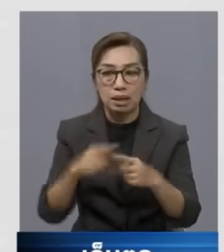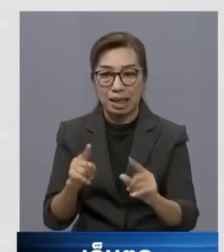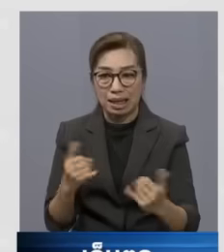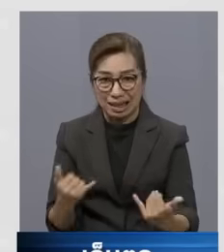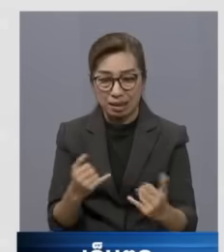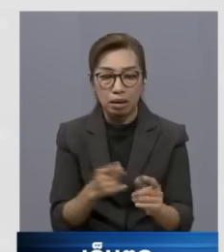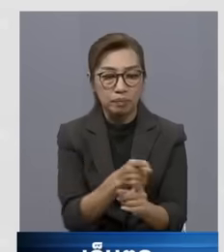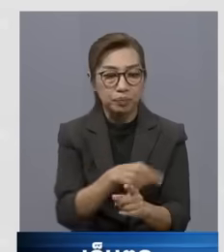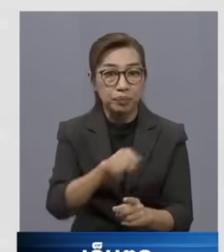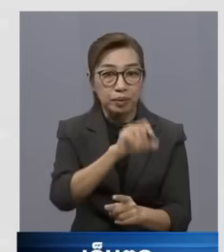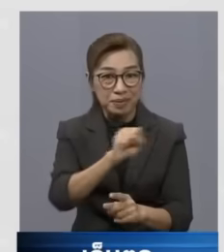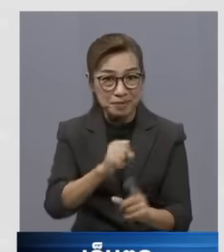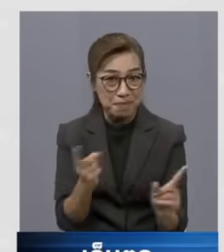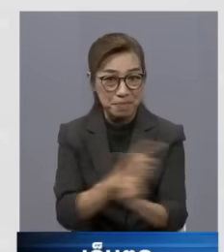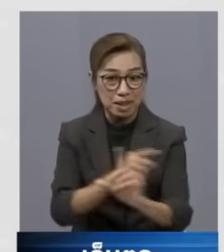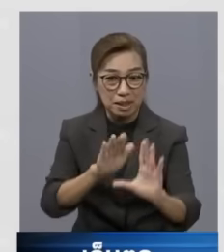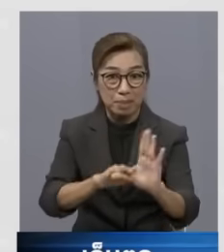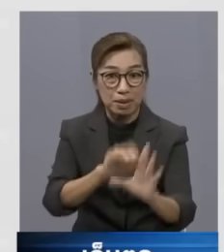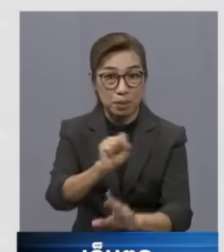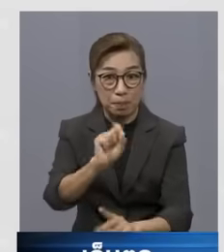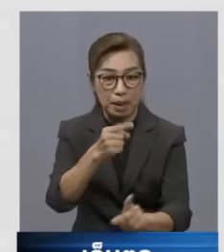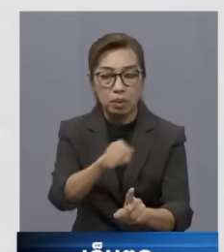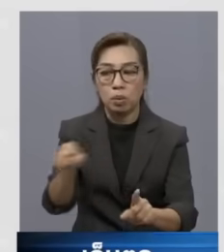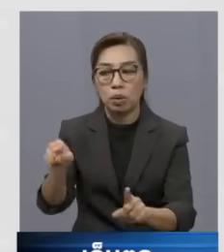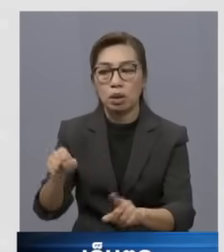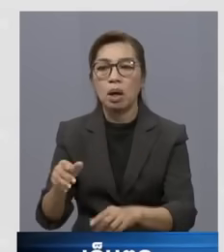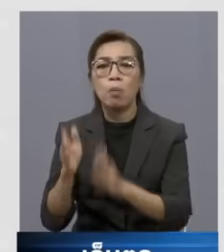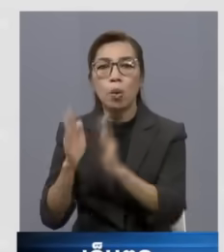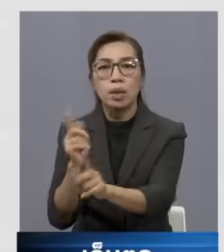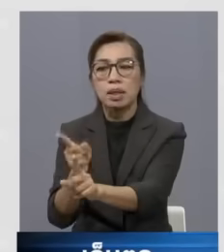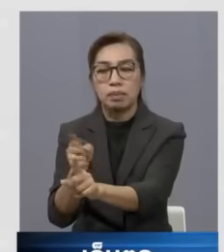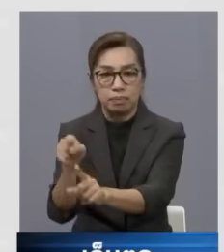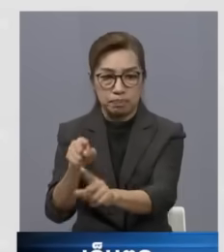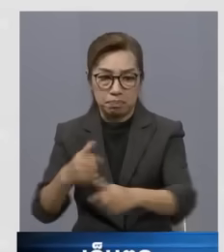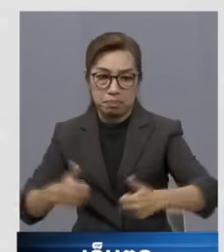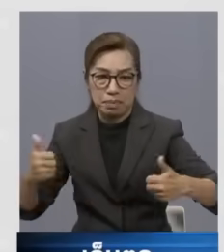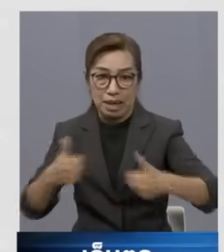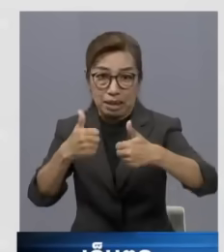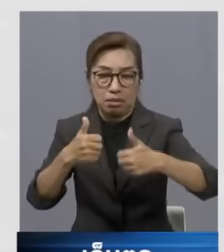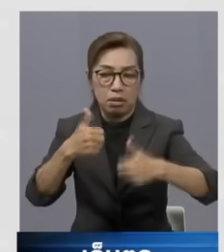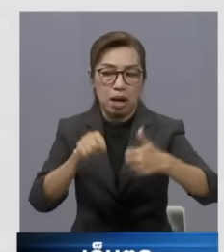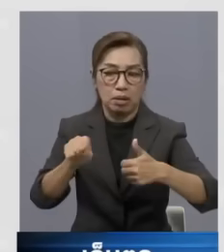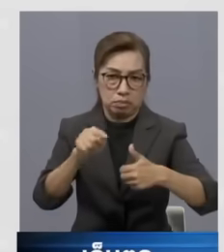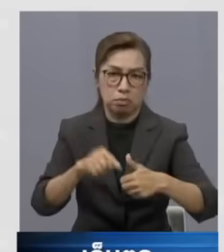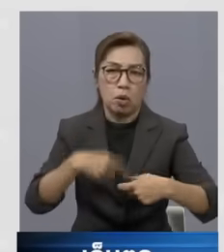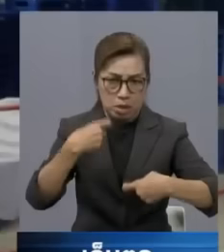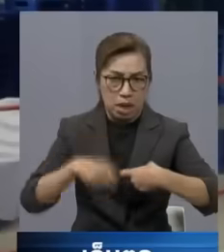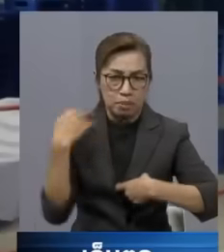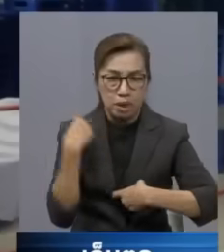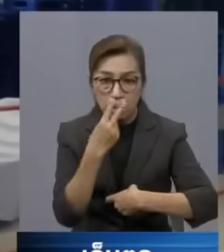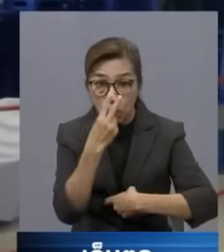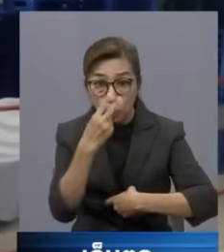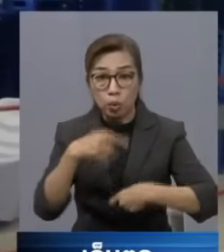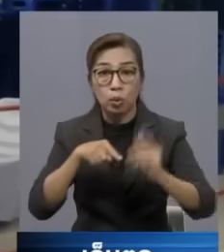มาประชันกับคนบ้านใหญ่ดั้งเดิมอีกครั้งก็ไม่ง่ายด้วยสำหรับพรรคก้าวไกลเพราะถ้าไปดูลักษณะทางกายภาพและจำนวน